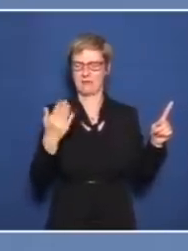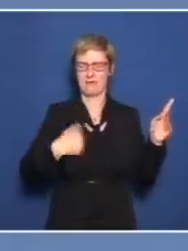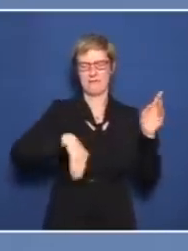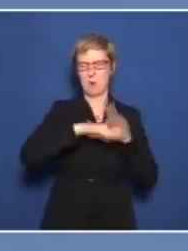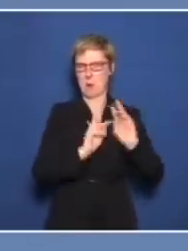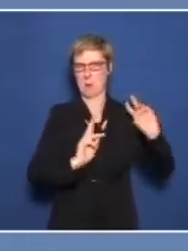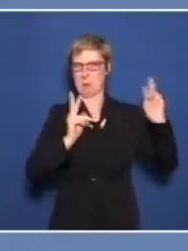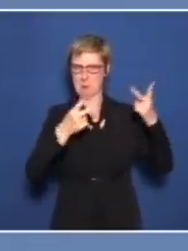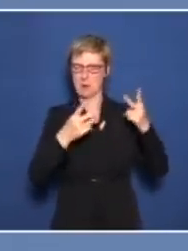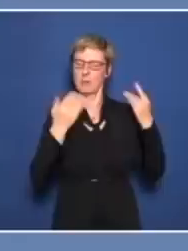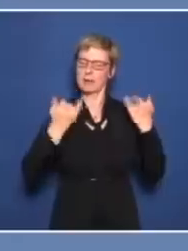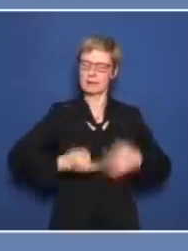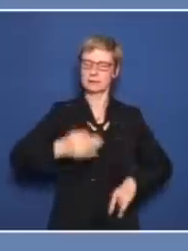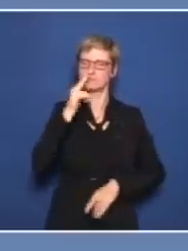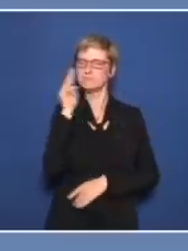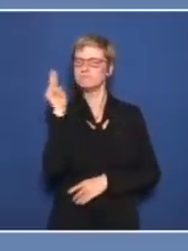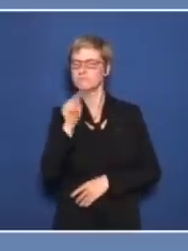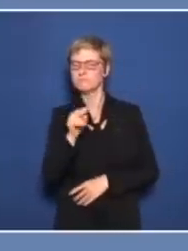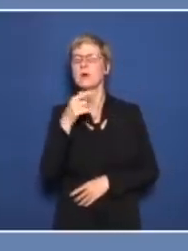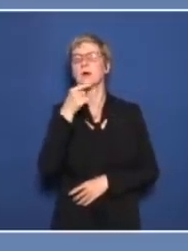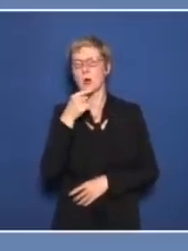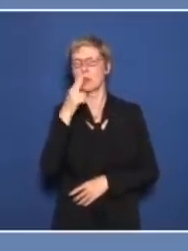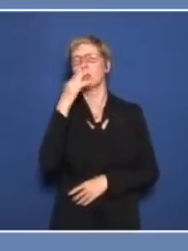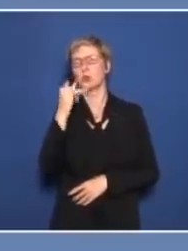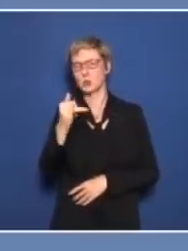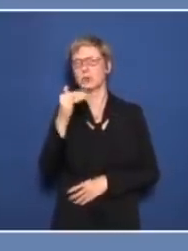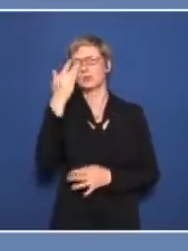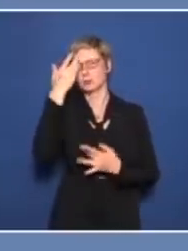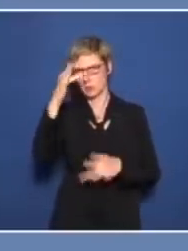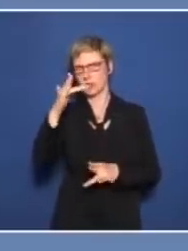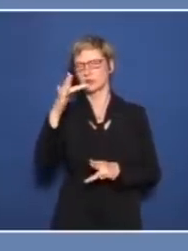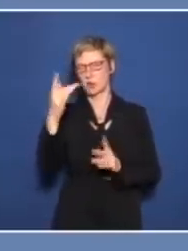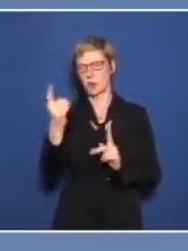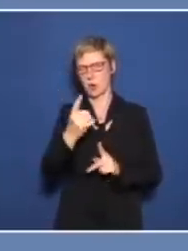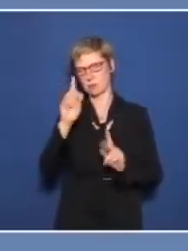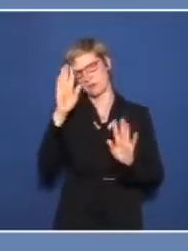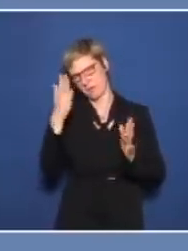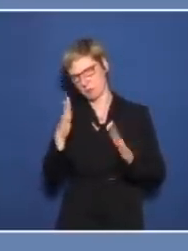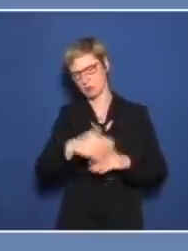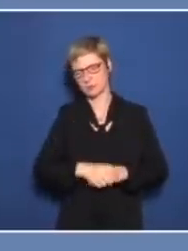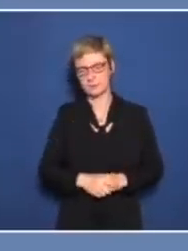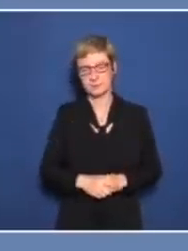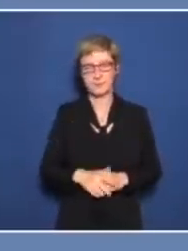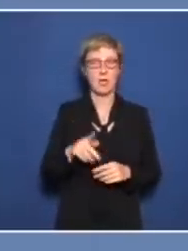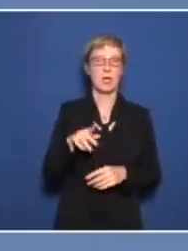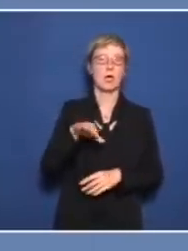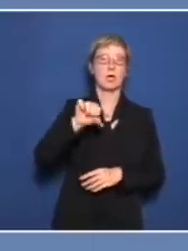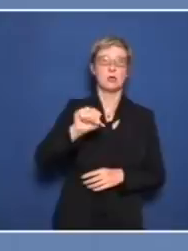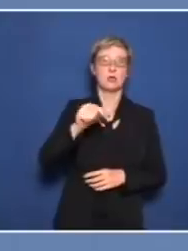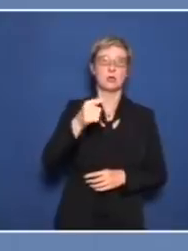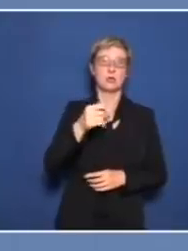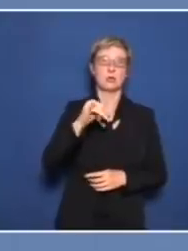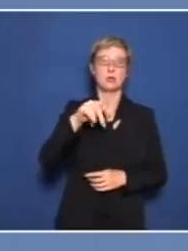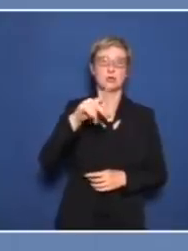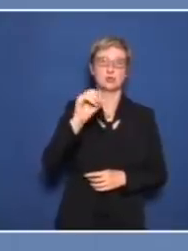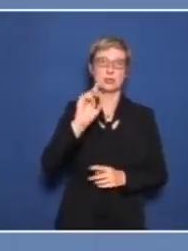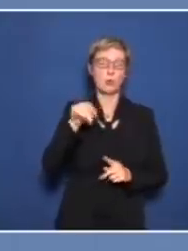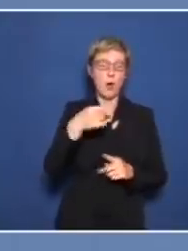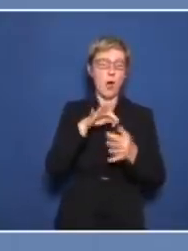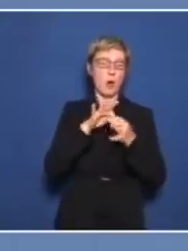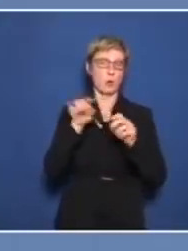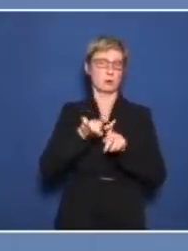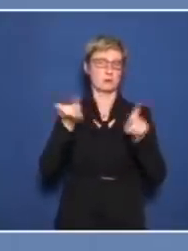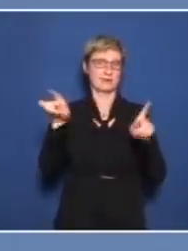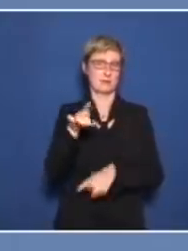heute kann man, denke ich, davon ausgehen, dass die im Juni erfolgt. Zweiter Teil ist, auch die Ständige Impfkommission wird sich natürlich mit dieser Frage